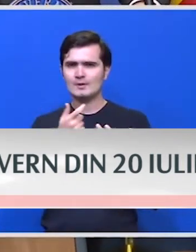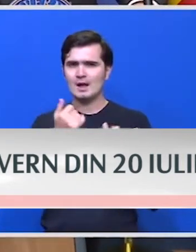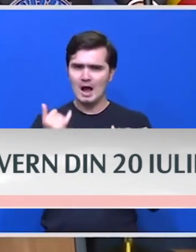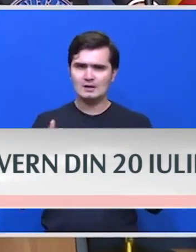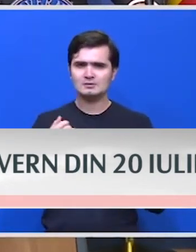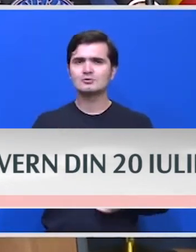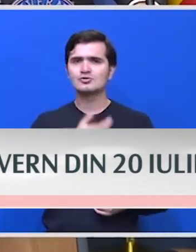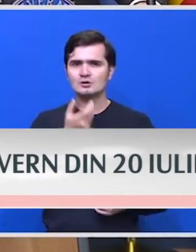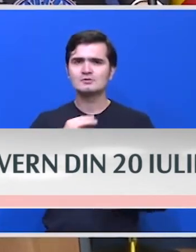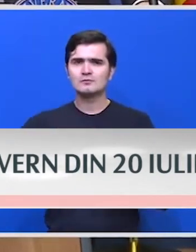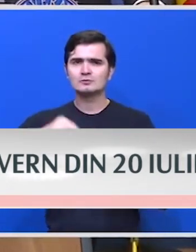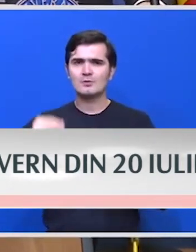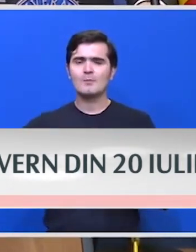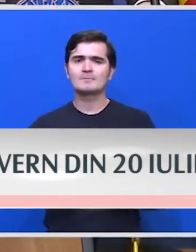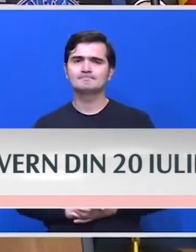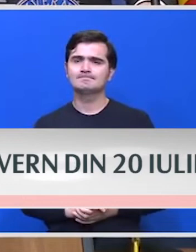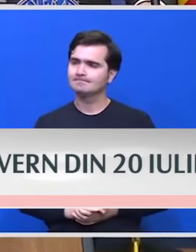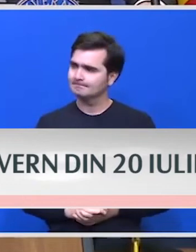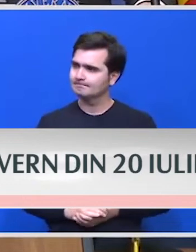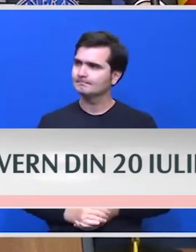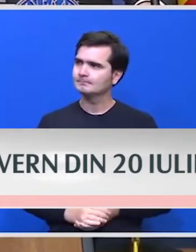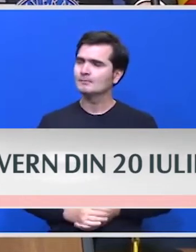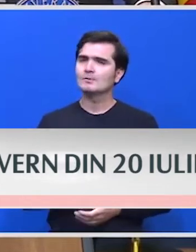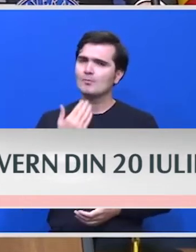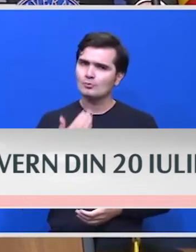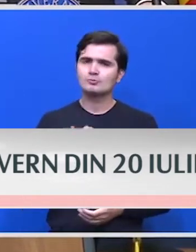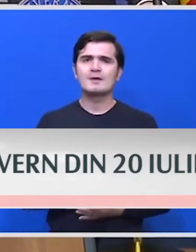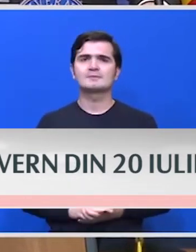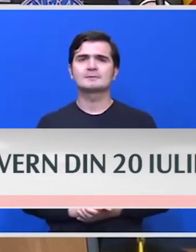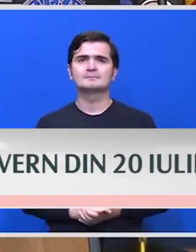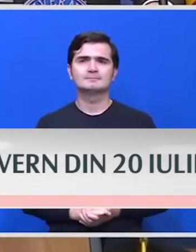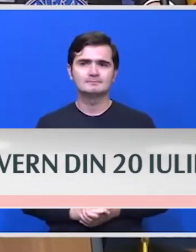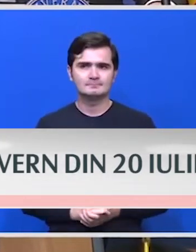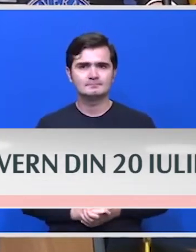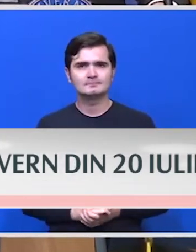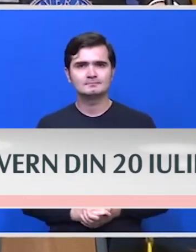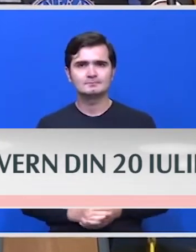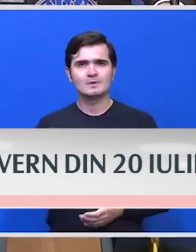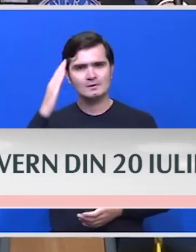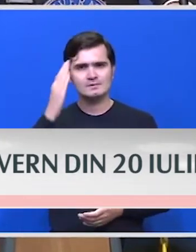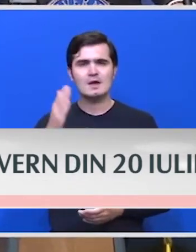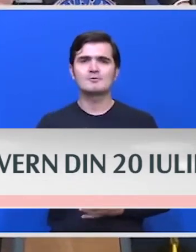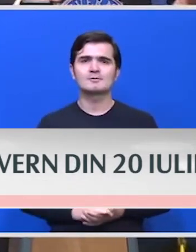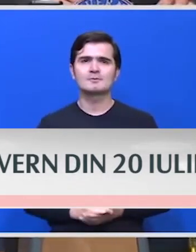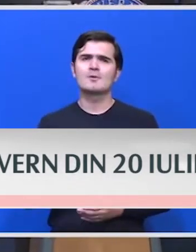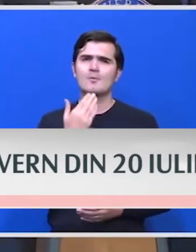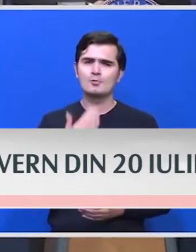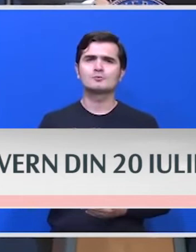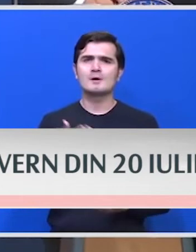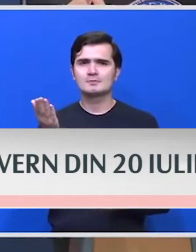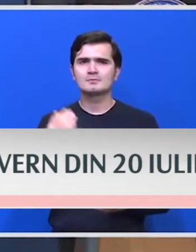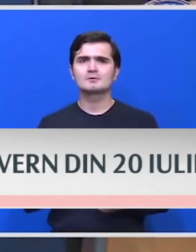ședință de guvern, domnule ministru. Vă mulțumesc mult, domnule Cărbunaru. Vă salut în primul rând. Vă mulțumesc